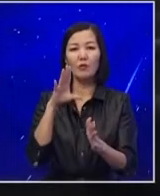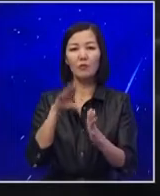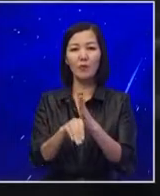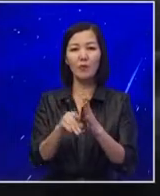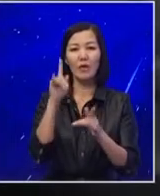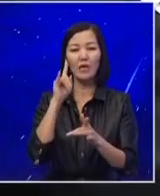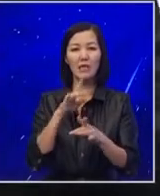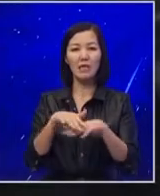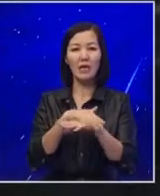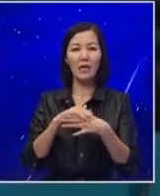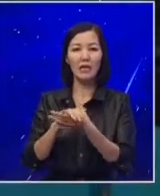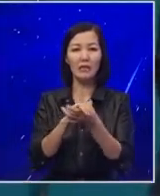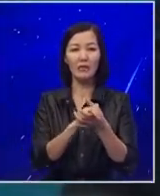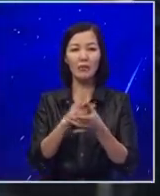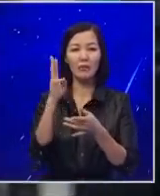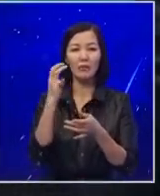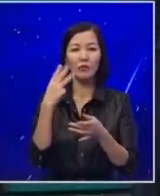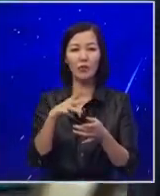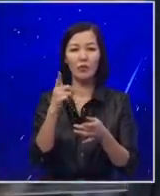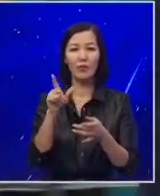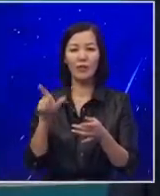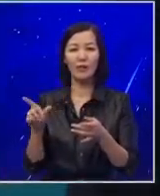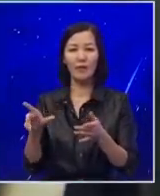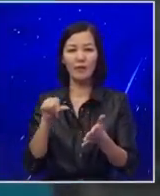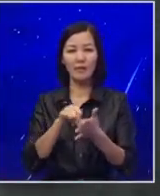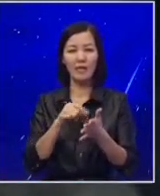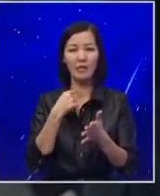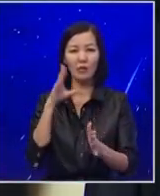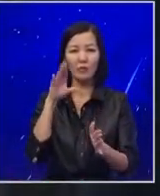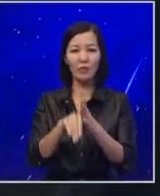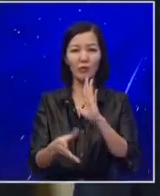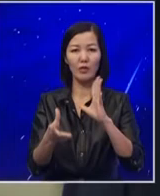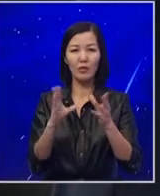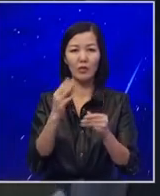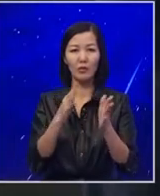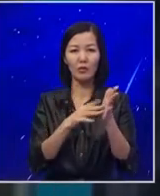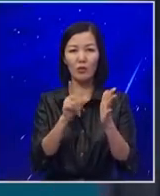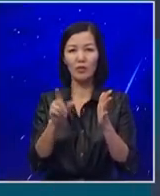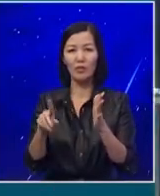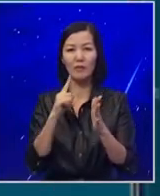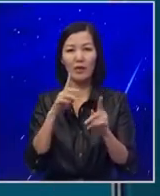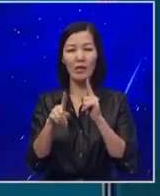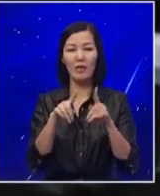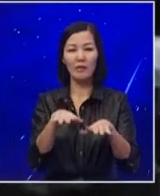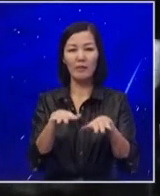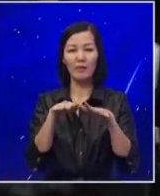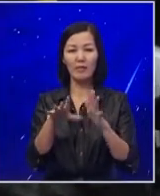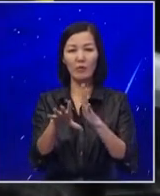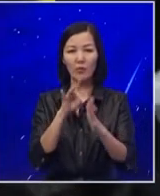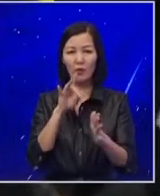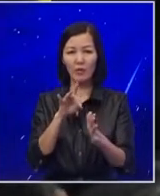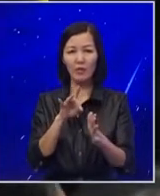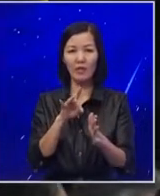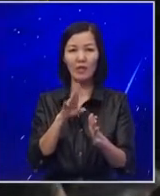беруге Қазақстан халқы ассамблеясынан 351 адам қатысқан. Дауыс беру нәтижесінде 9 кандидат парламент мәжілісіне өтті.